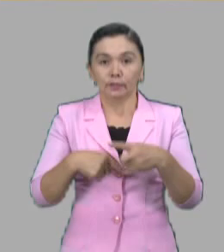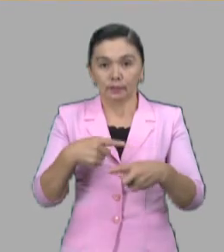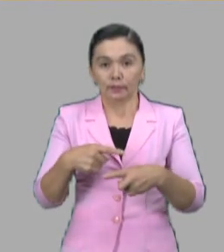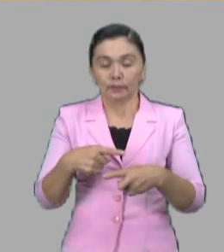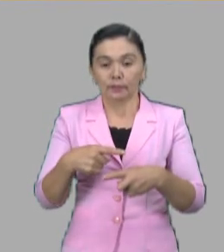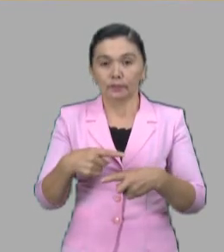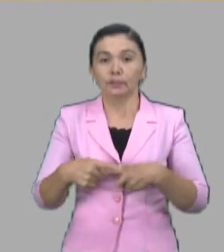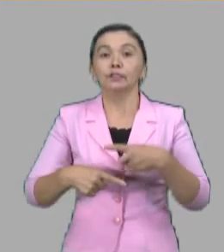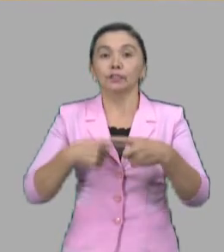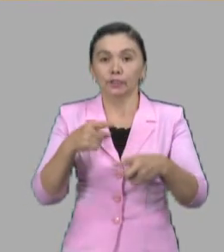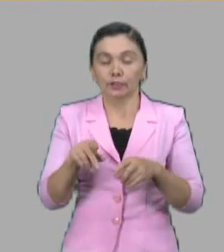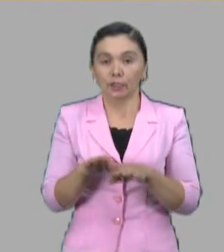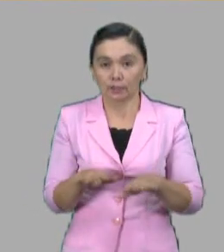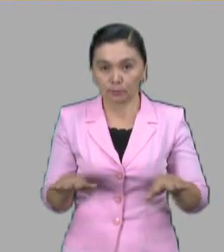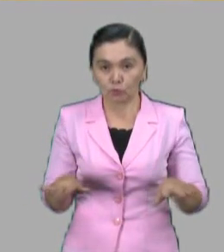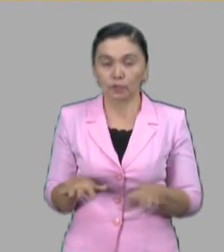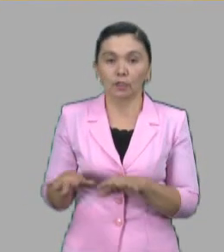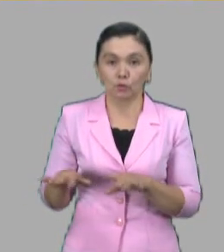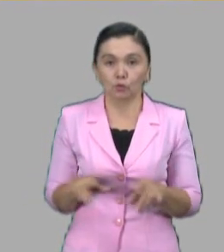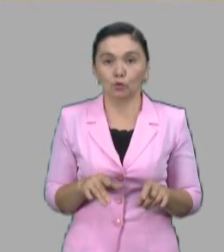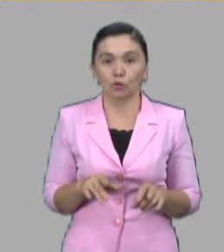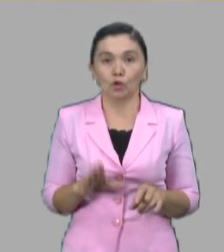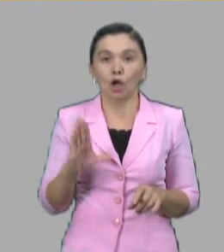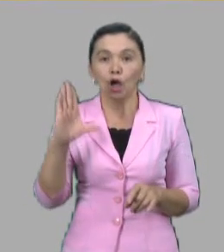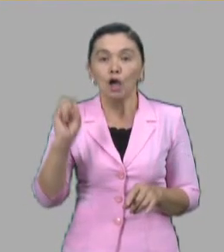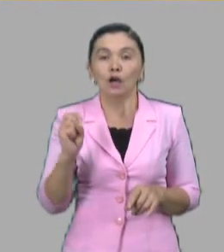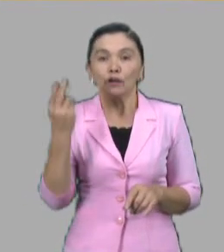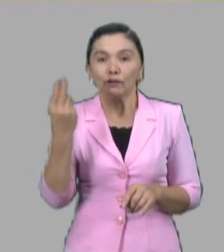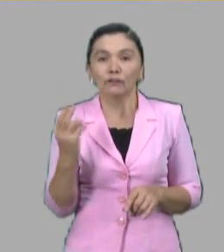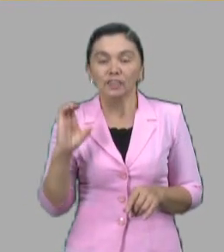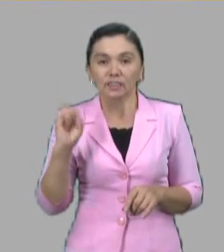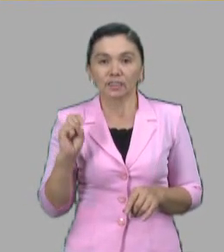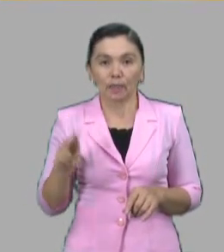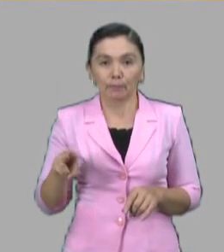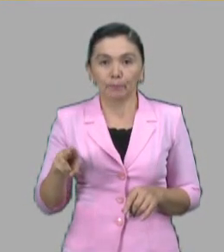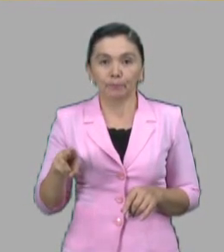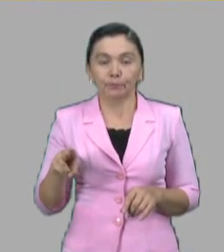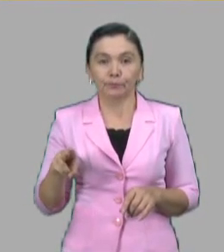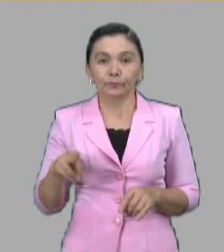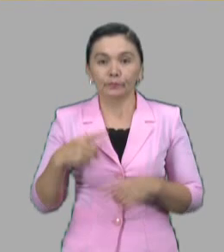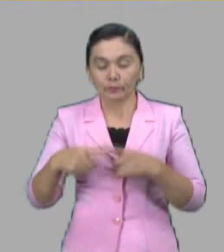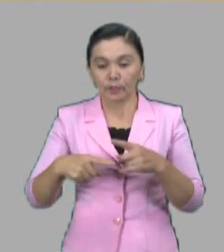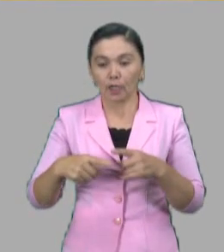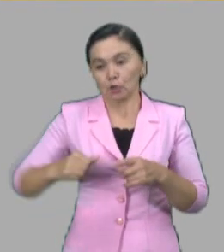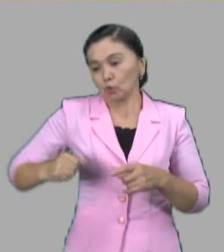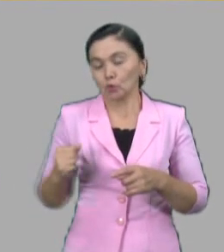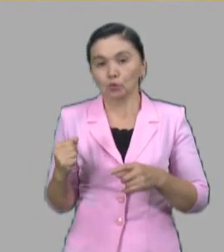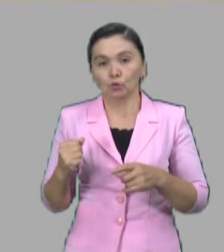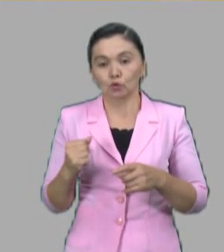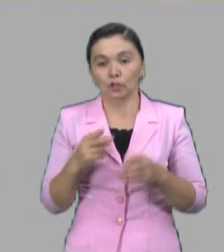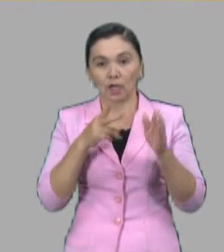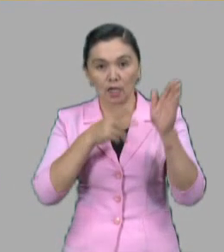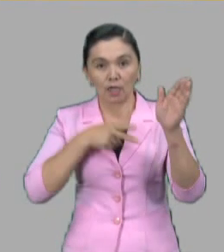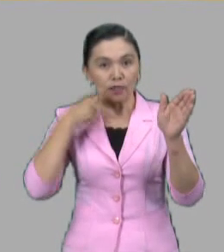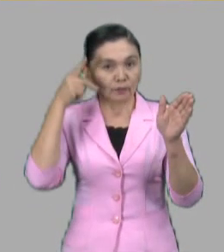Кадамыбызга өтөлү балдар. WhatsApp аркылуу досуңа видео кайрылуу жаса.